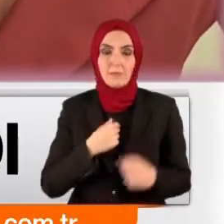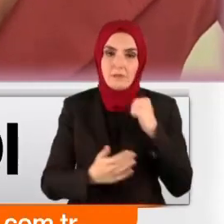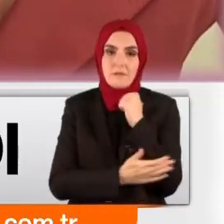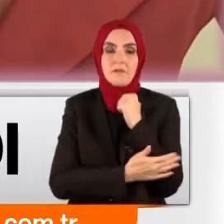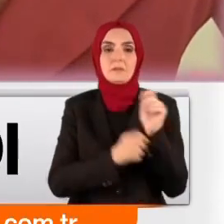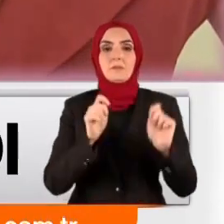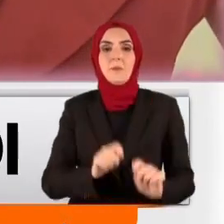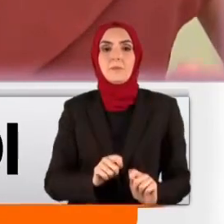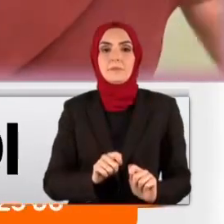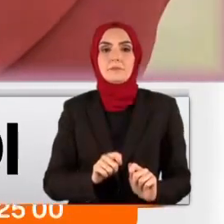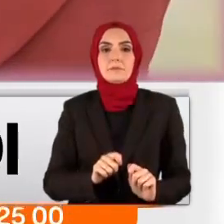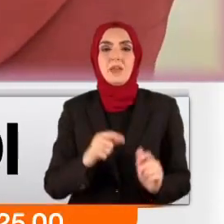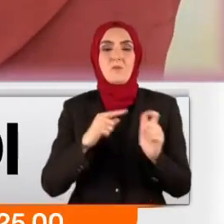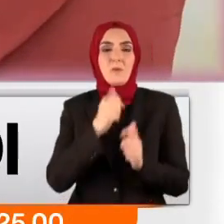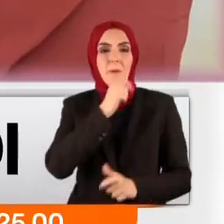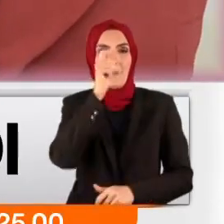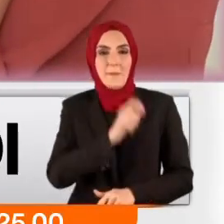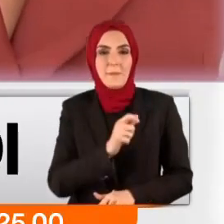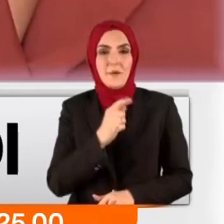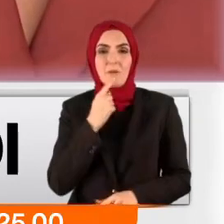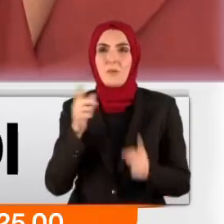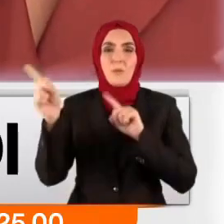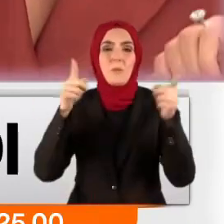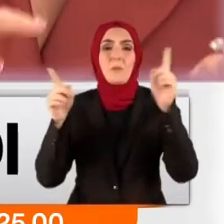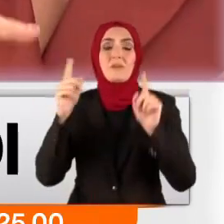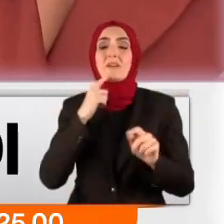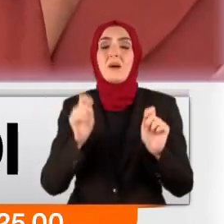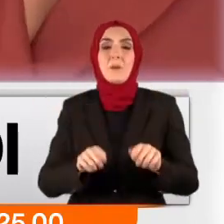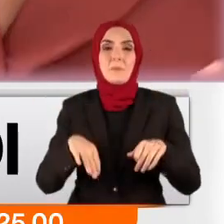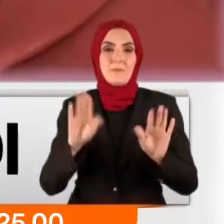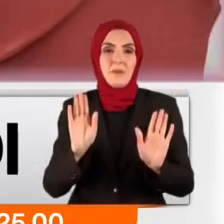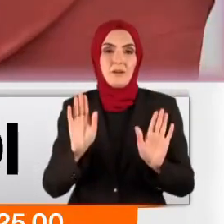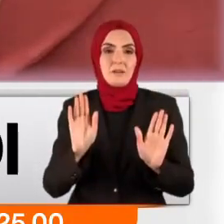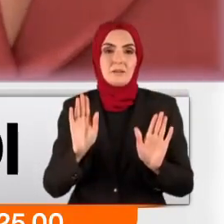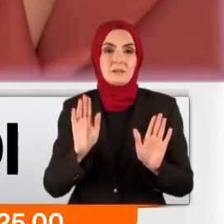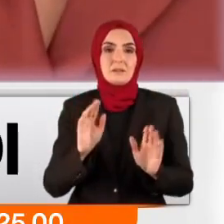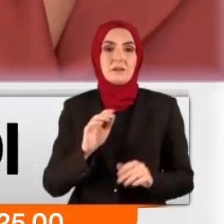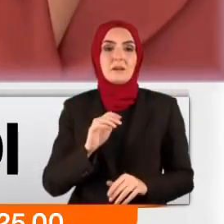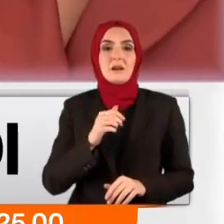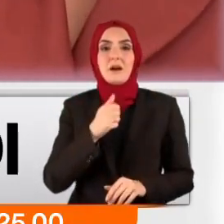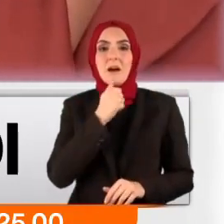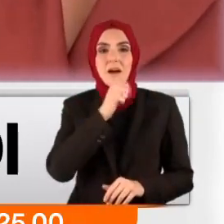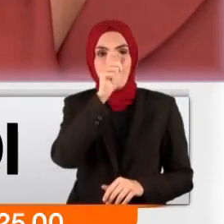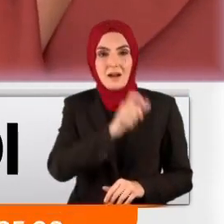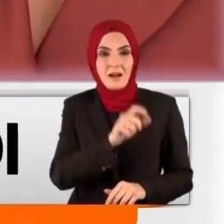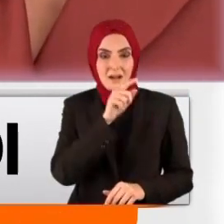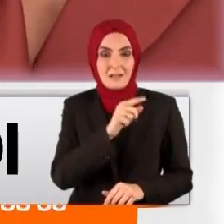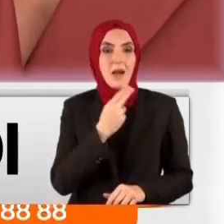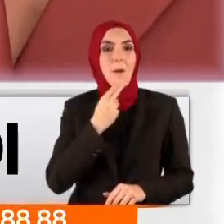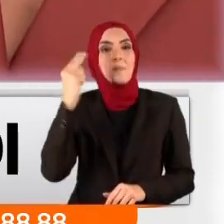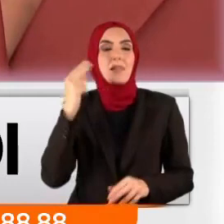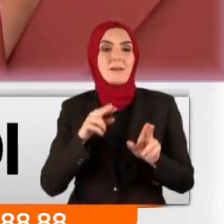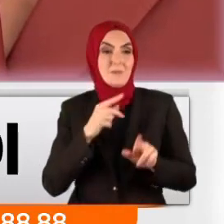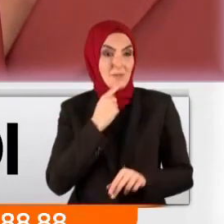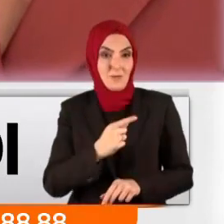ebeliği yapmayın, şey soruma bak, cevap sana, verin. Bak, bu kadar sana, belalı bir siz, adamla, siz, ablanız siz gibi yardım, gördüğünüz Şaduman Hanım'ı